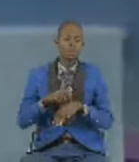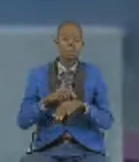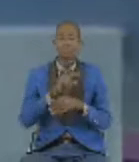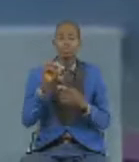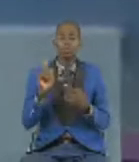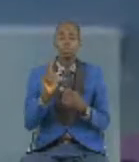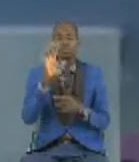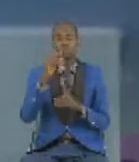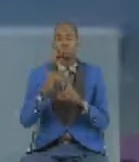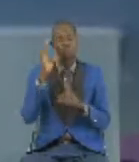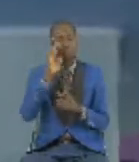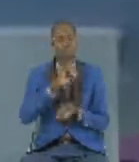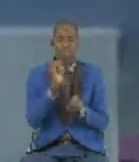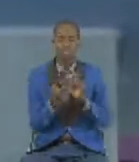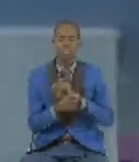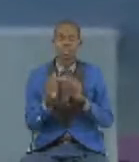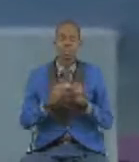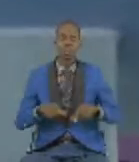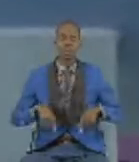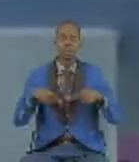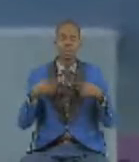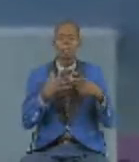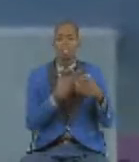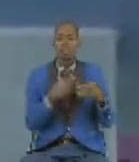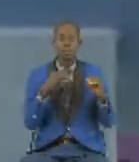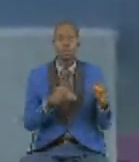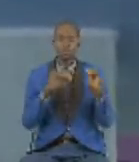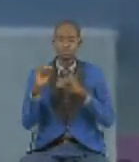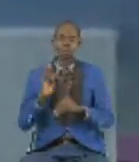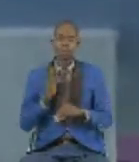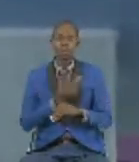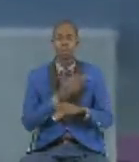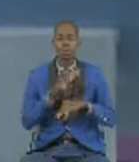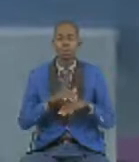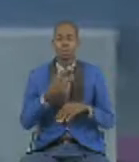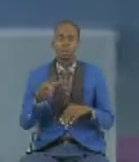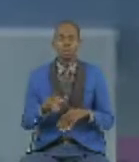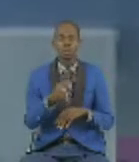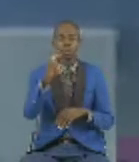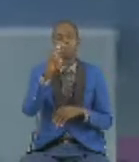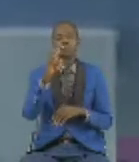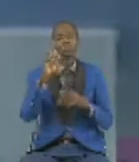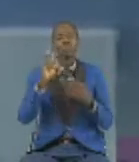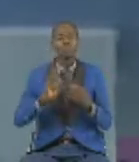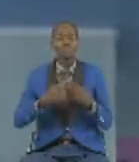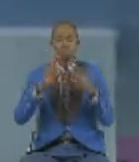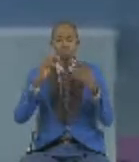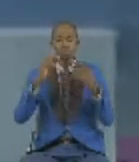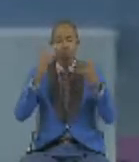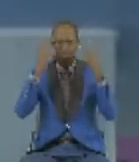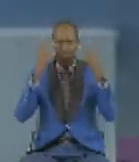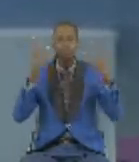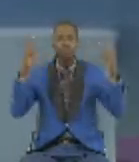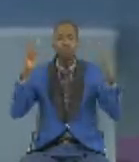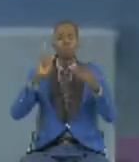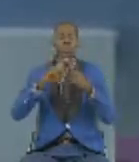va transformer chaque vie et nous mettre en marche, en route pour le progrès, pour